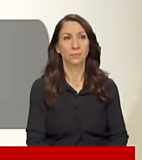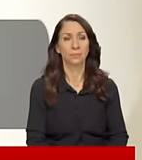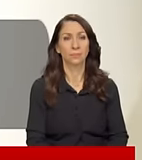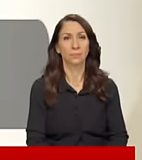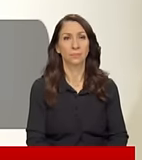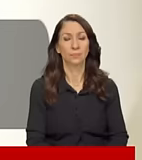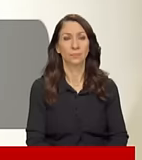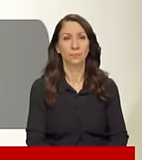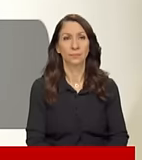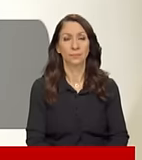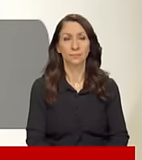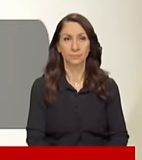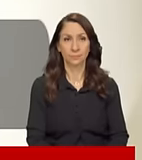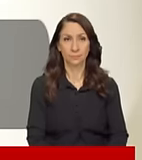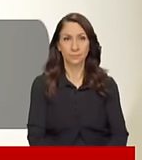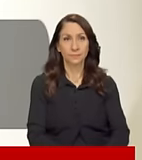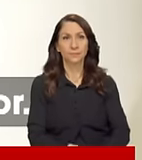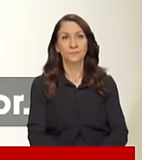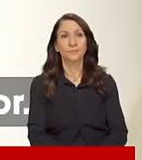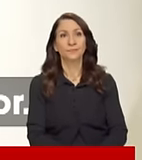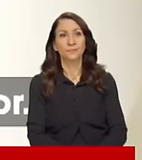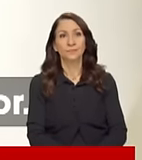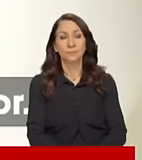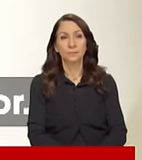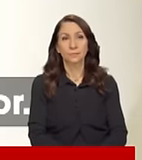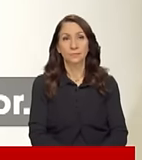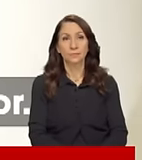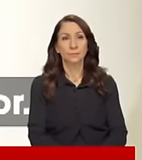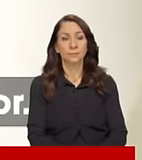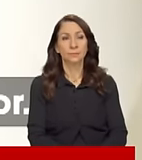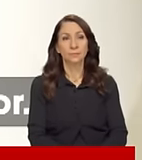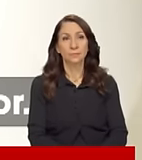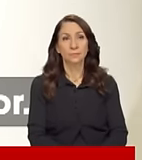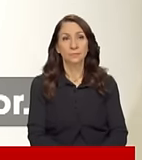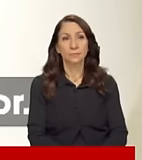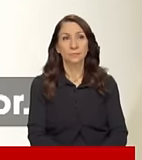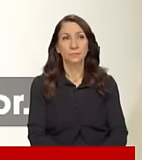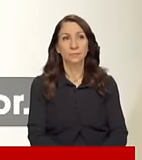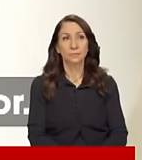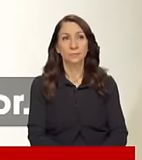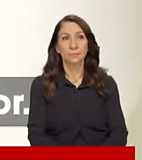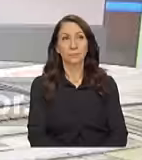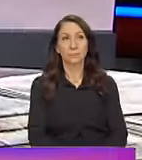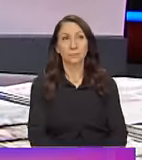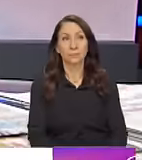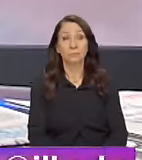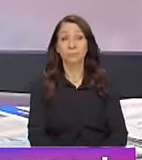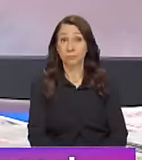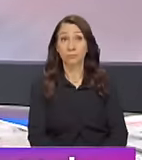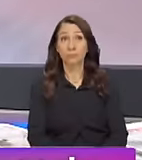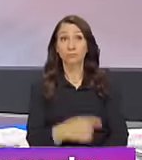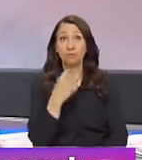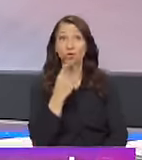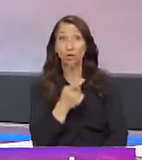sahtekarlığın boyutunun nereye kadar varacağını daha hala tahayyül edemiyoruz. Halk bizi sokaktan çeviriyor, sandıkları koruyun diyor. Diyor